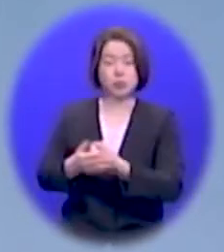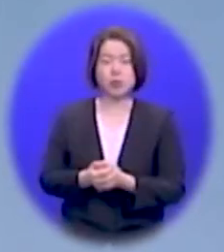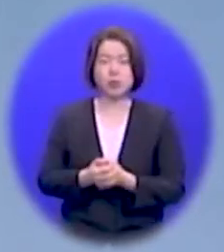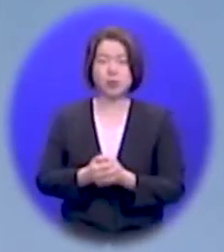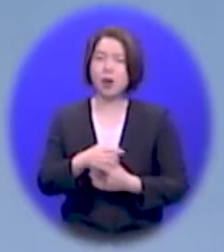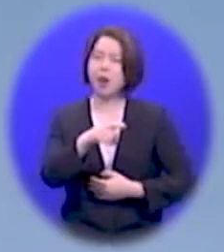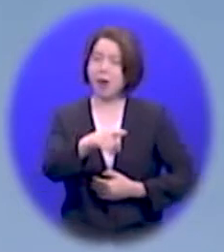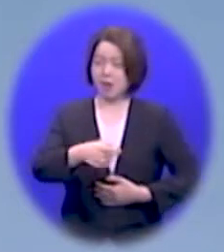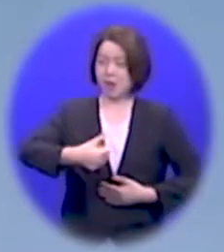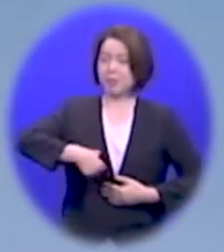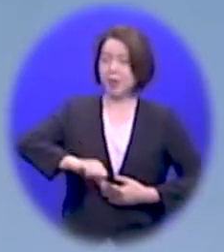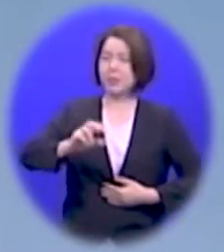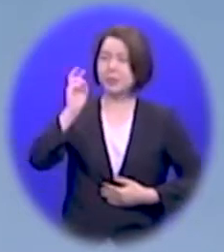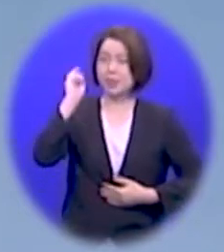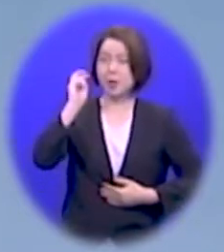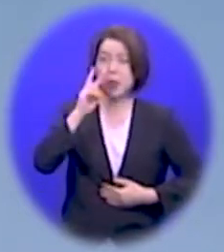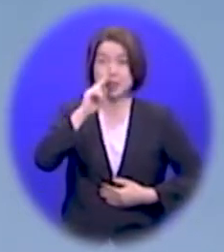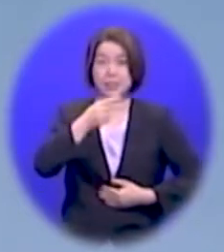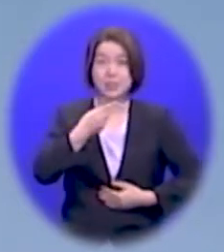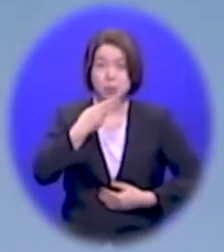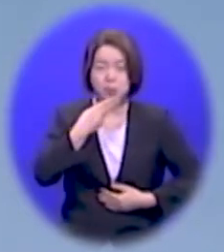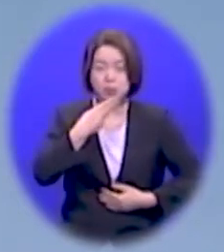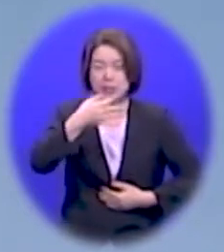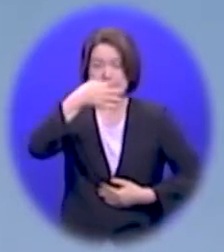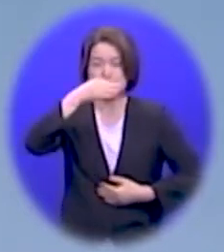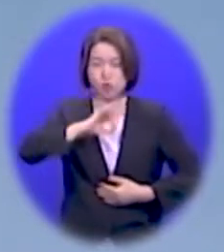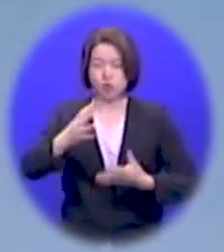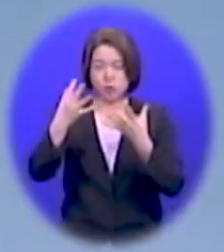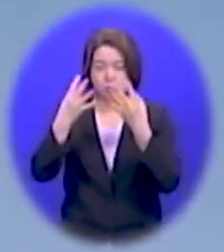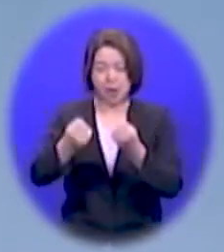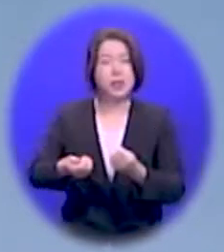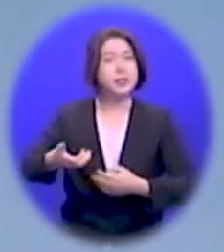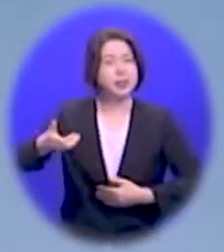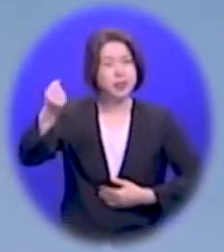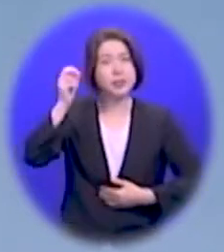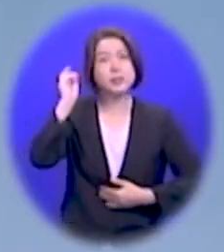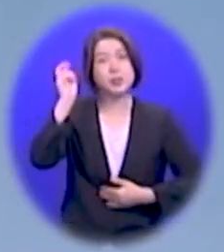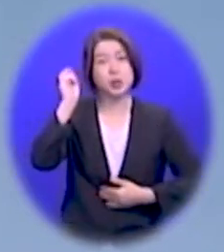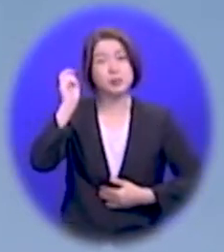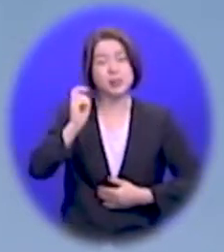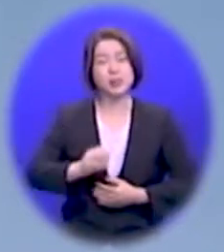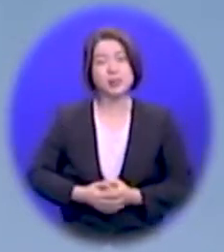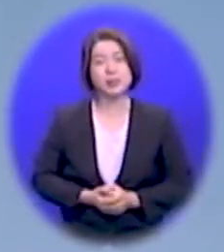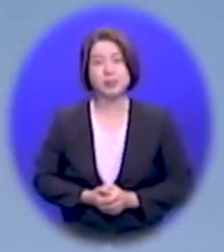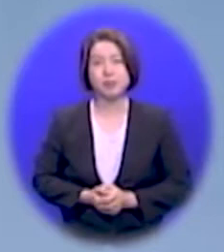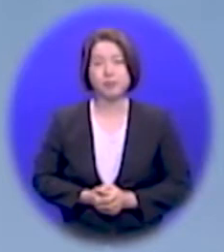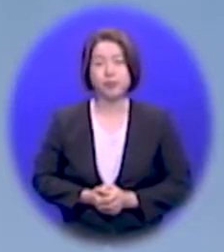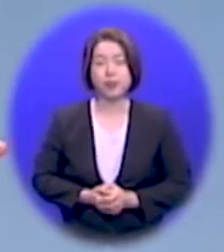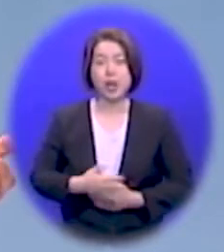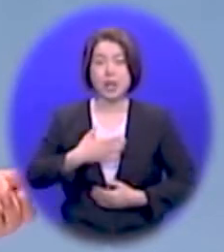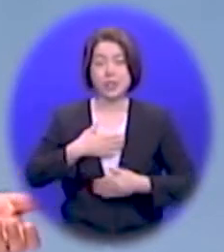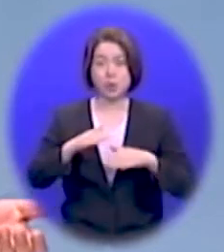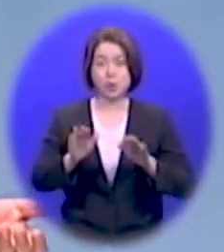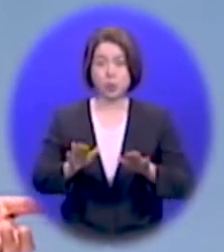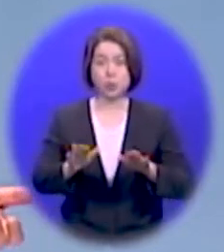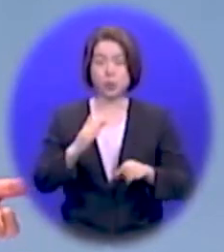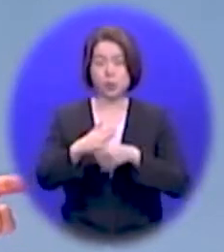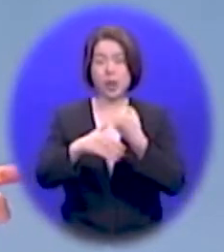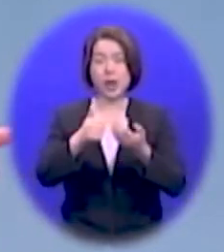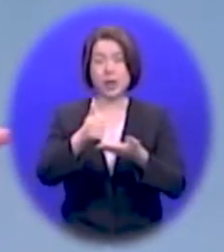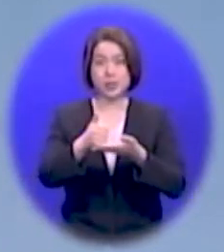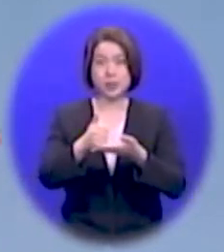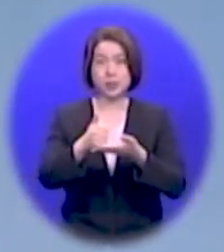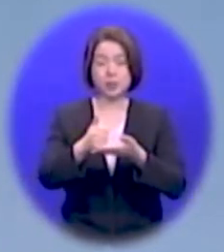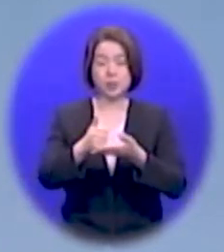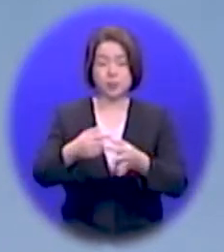틀림없이 굉장히 유이 감을 많이 얻었을 것 같아요 저는 오늘 하나님께서 이